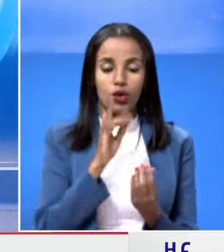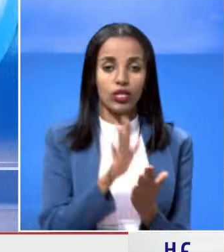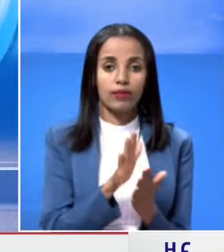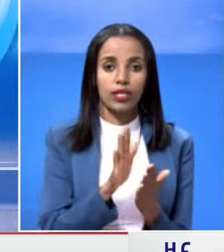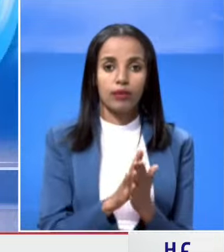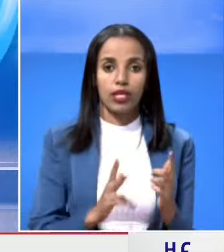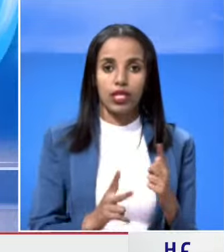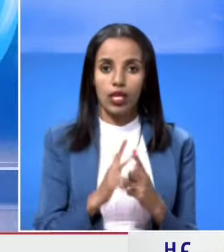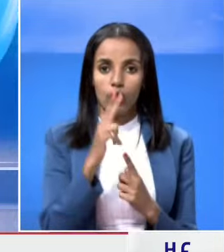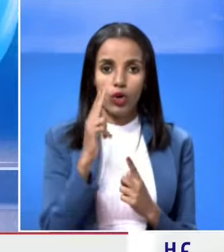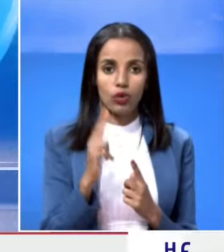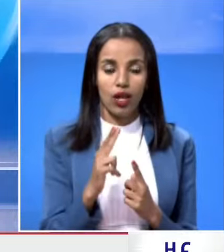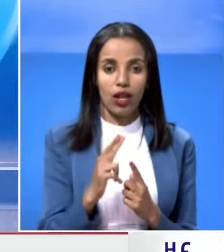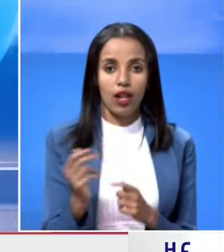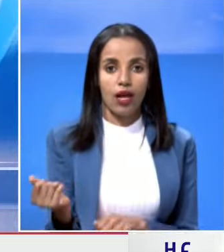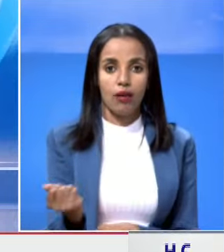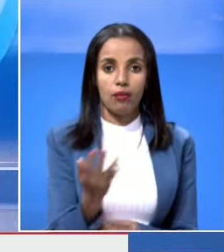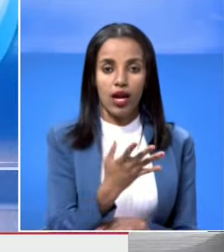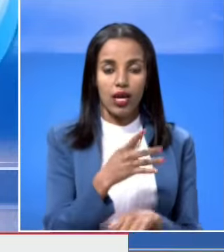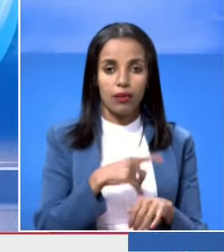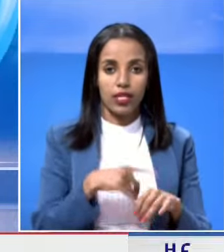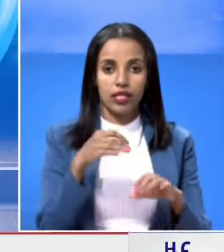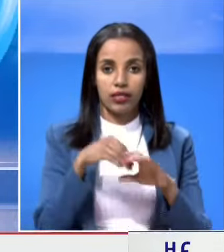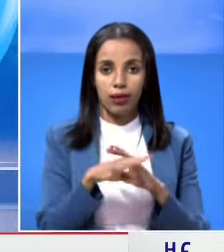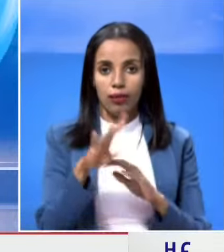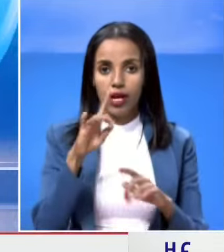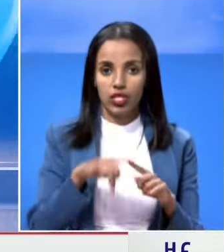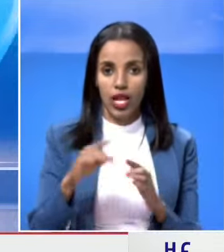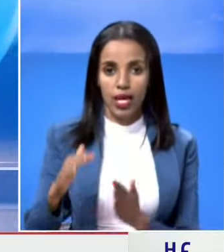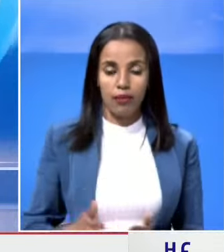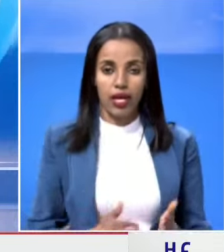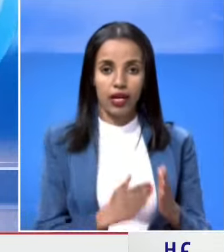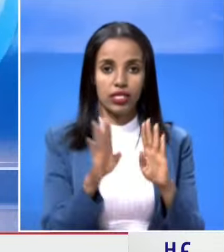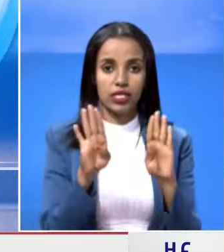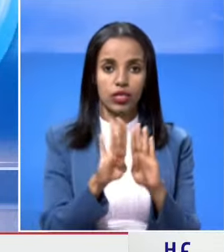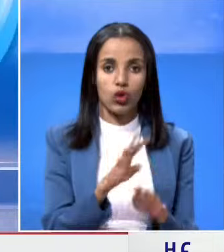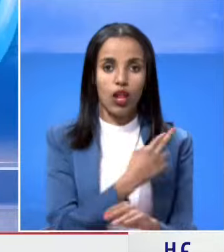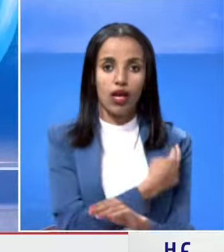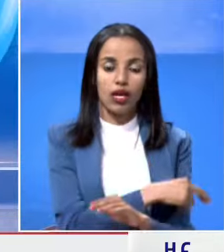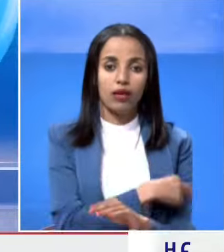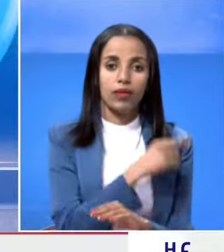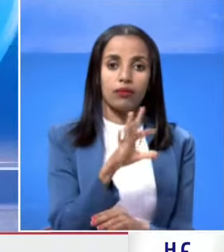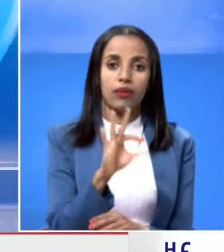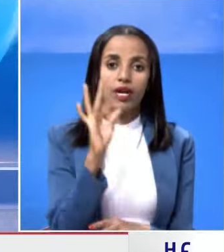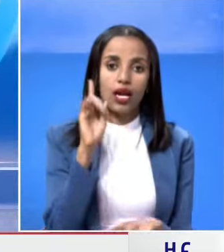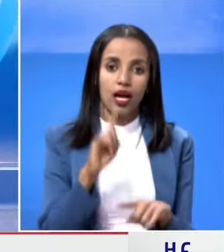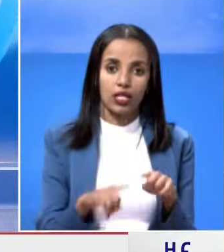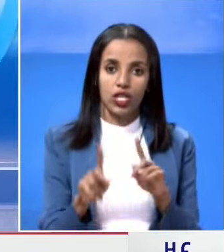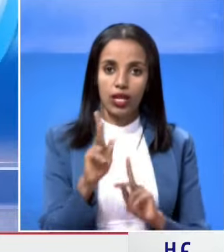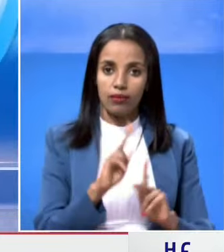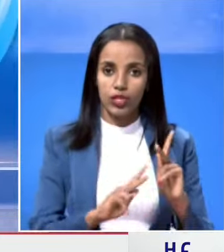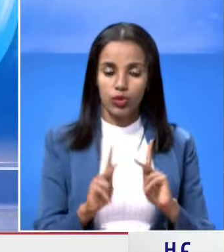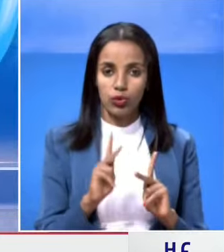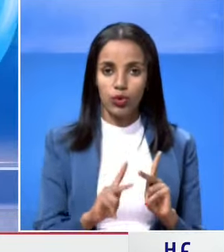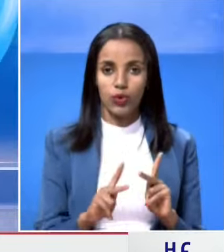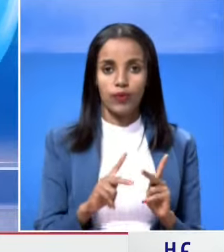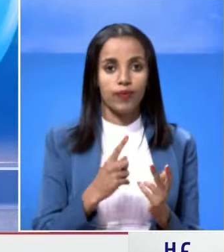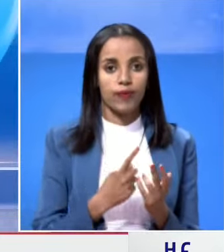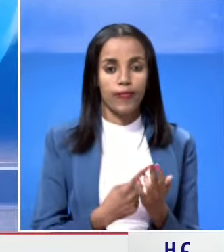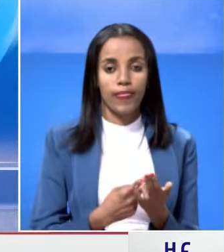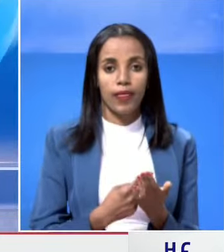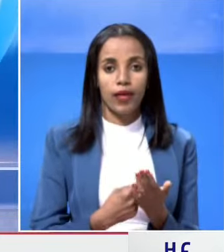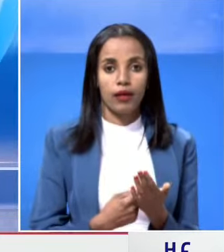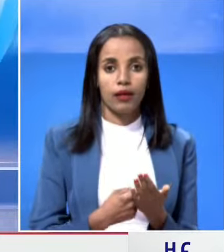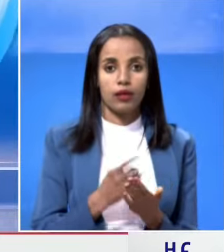ተቋርጧል። ማዳበሪያ በሰዓቱ ሊገባ አልቻለም። መንገድ ተዘግቷል። ሕክምና ማግኘት አልቻለም። ህዝቡ መድኃኒት ቆሟል። ማነው